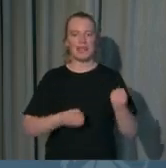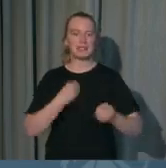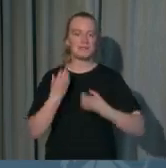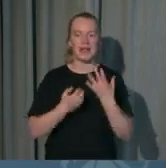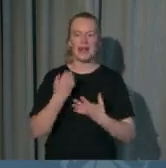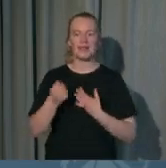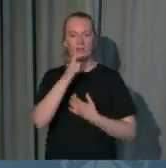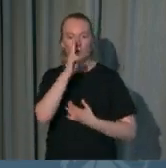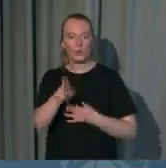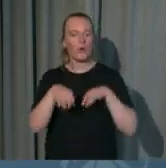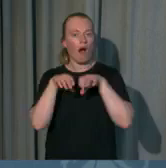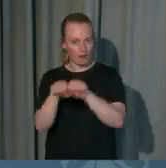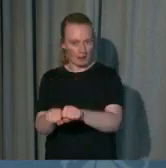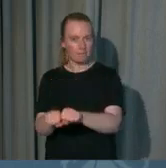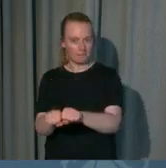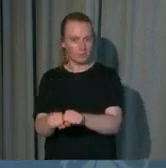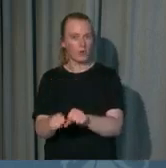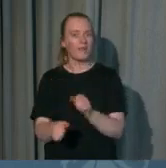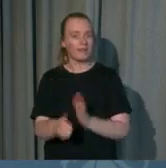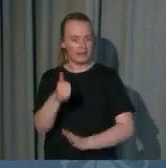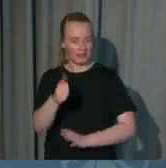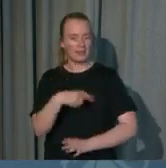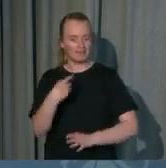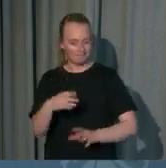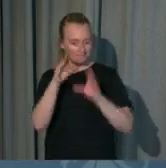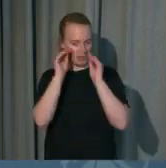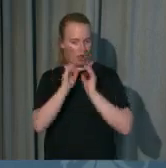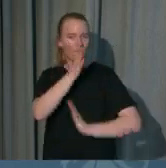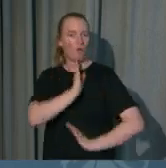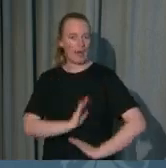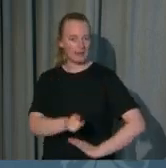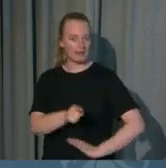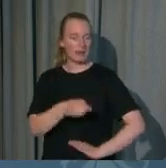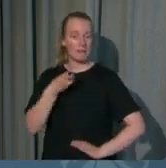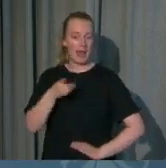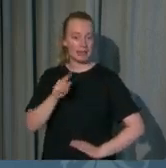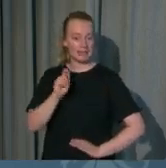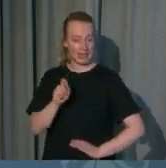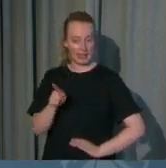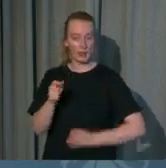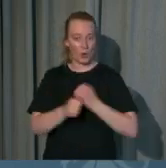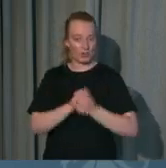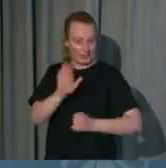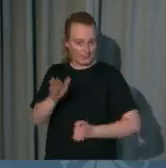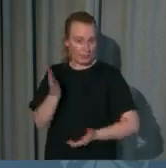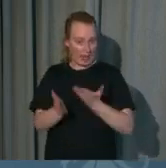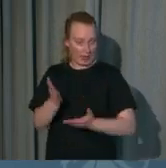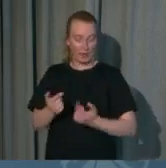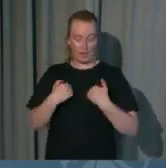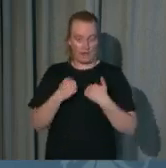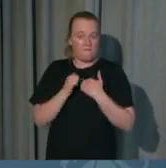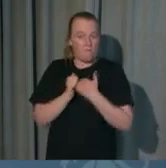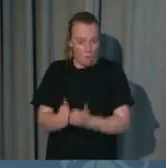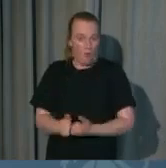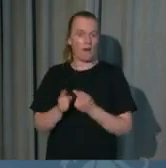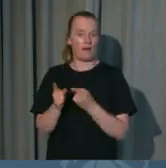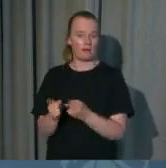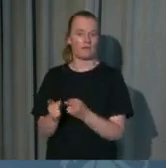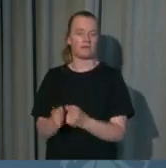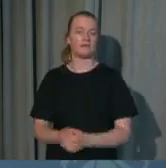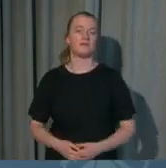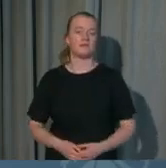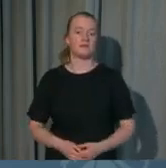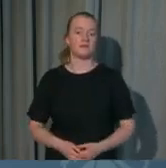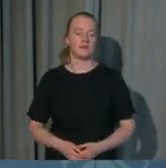er jo viktig å ta det på alvor. Så har PST gjort sine vurderinger, og jeg forholder meg til det. Men det